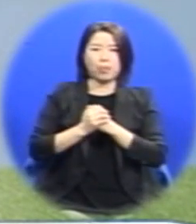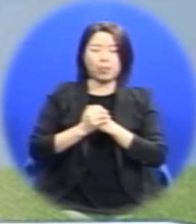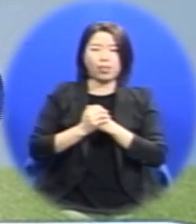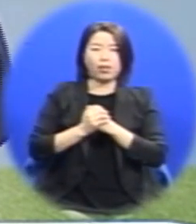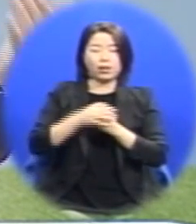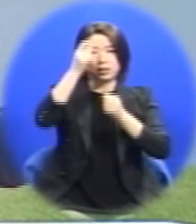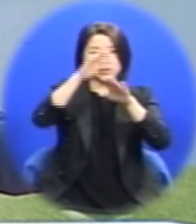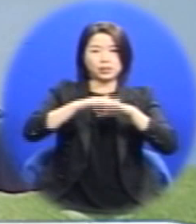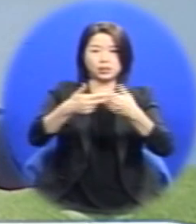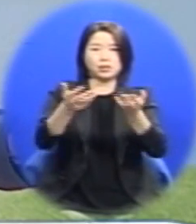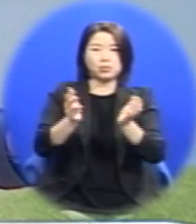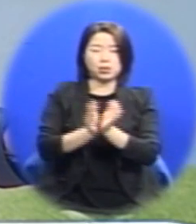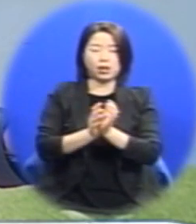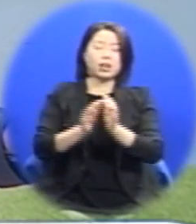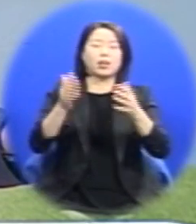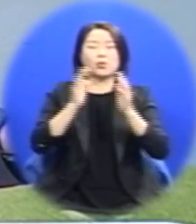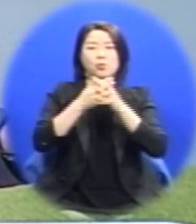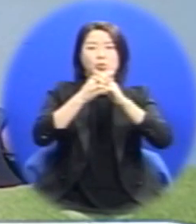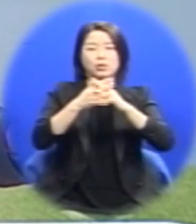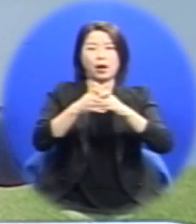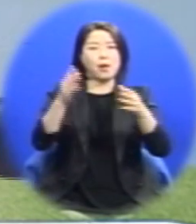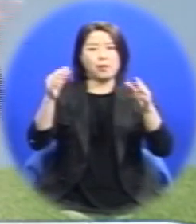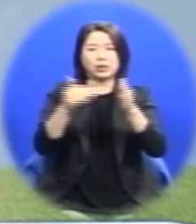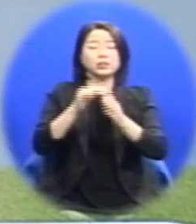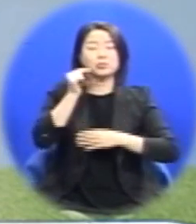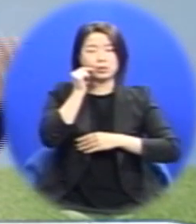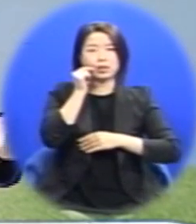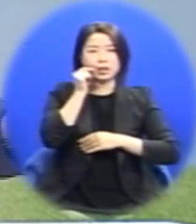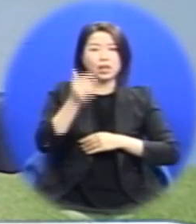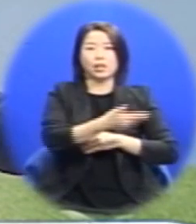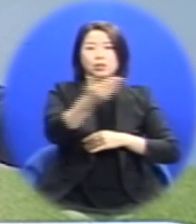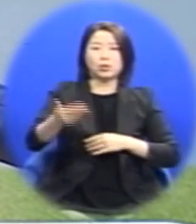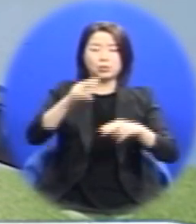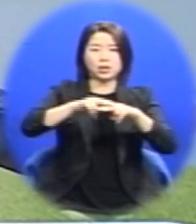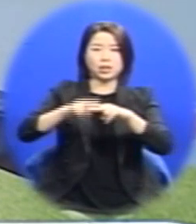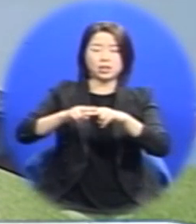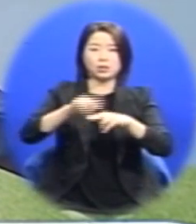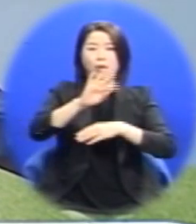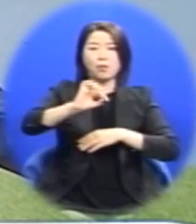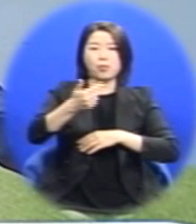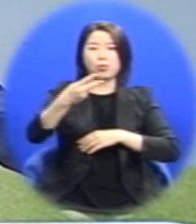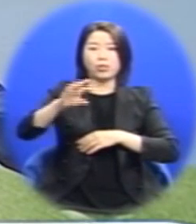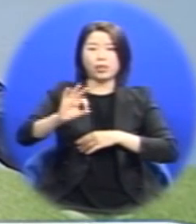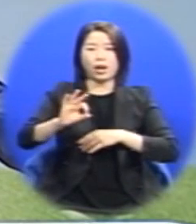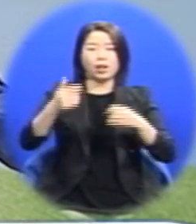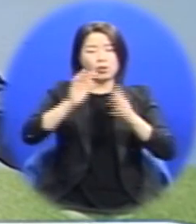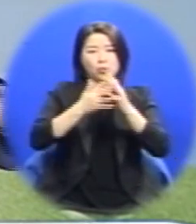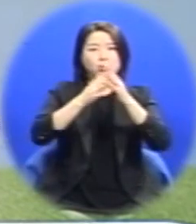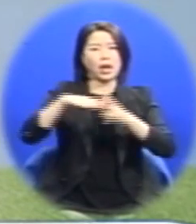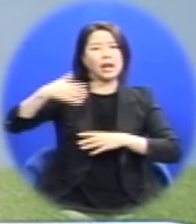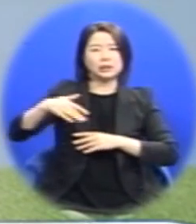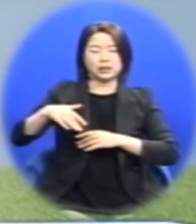생각합니다. 예배당 공사를 마무리 짓지 못하고 있었습니다. 여러분이 앉아계신 이 본당 공사가 안 되고 있었어요.